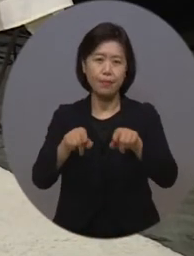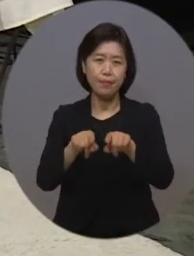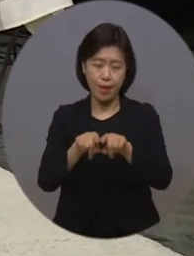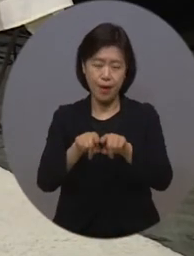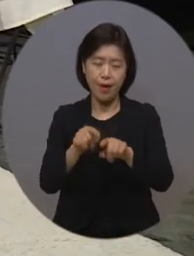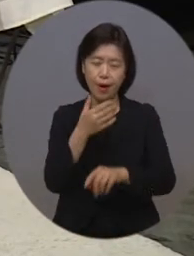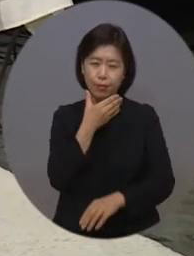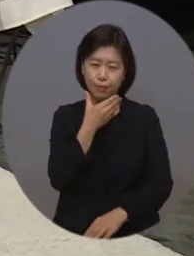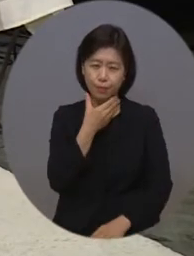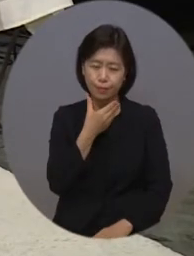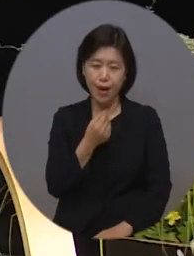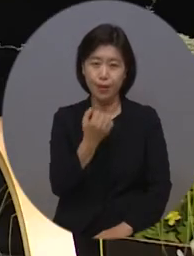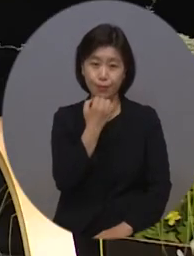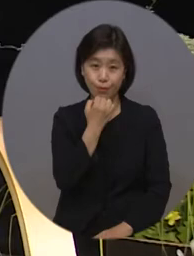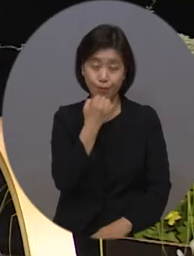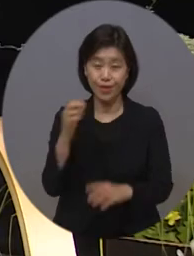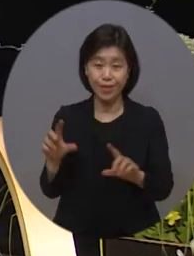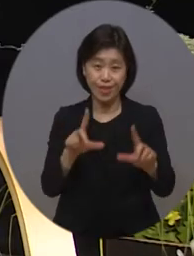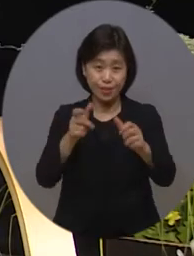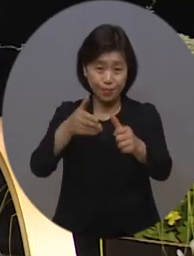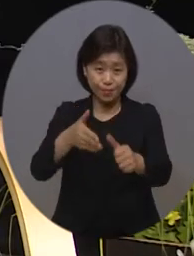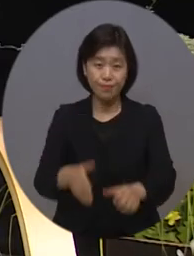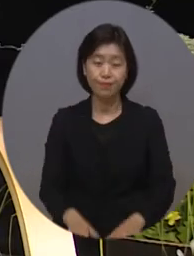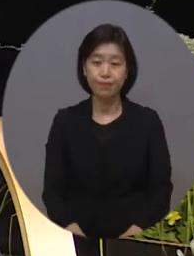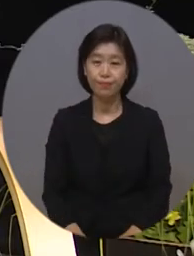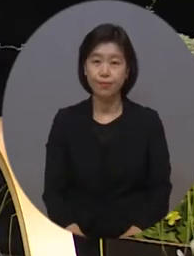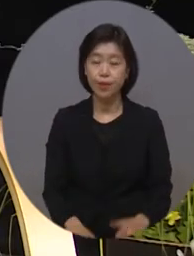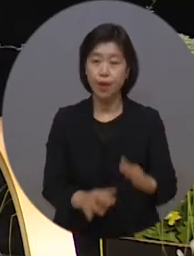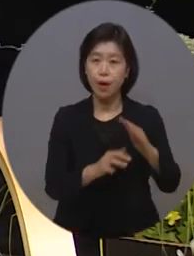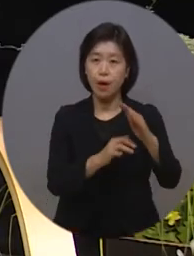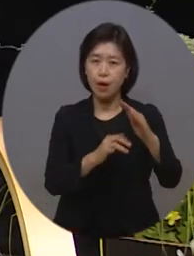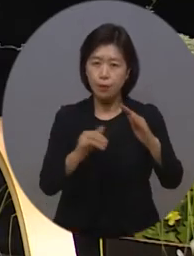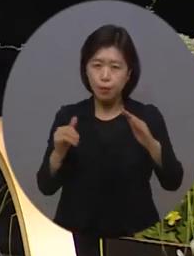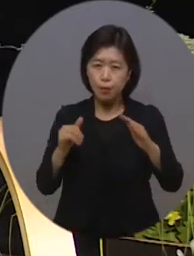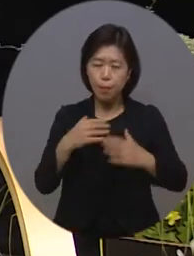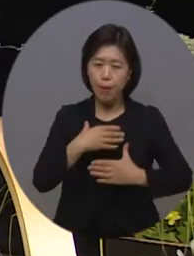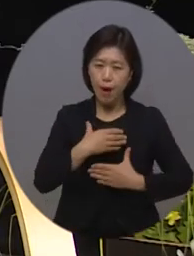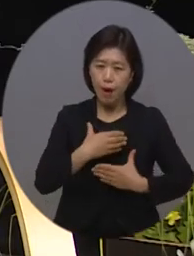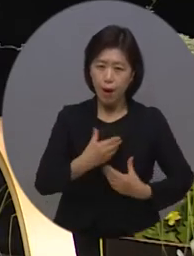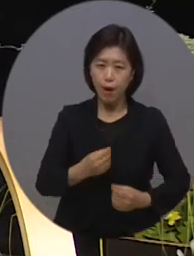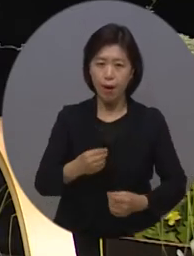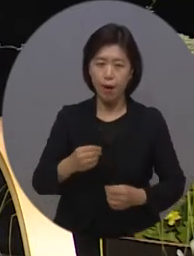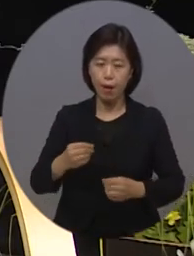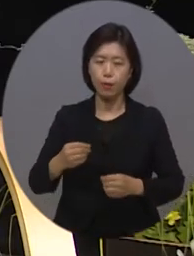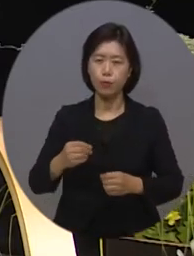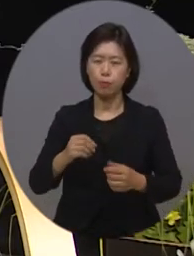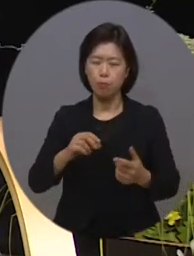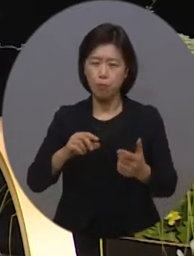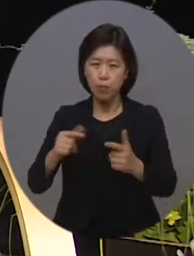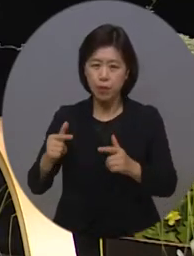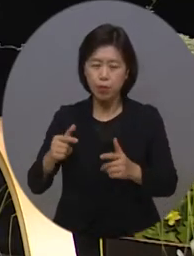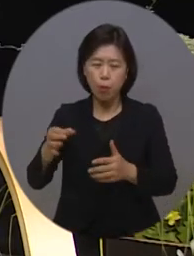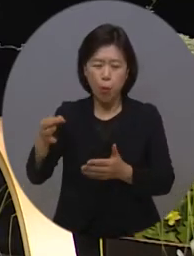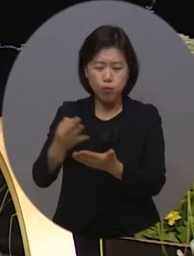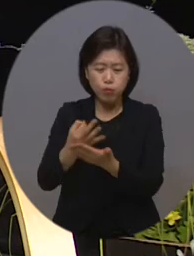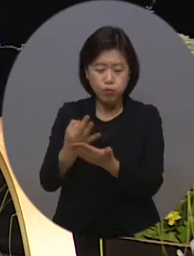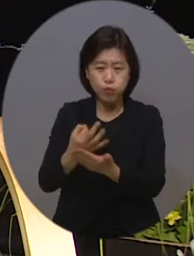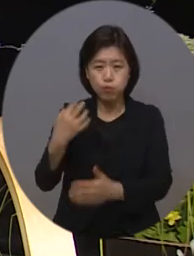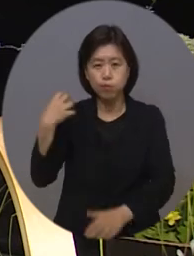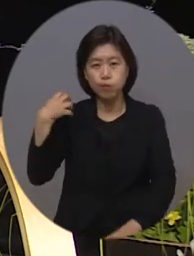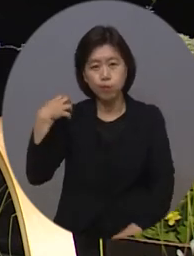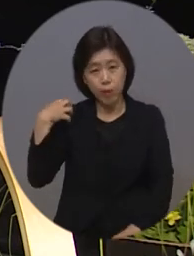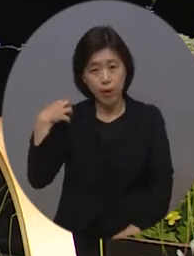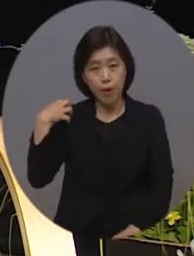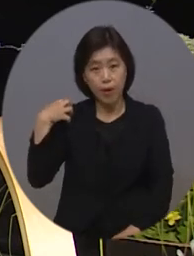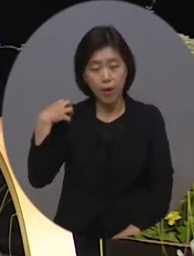보내시기 바랍니다. 가족의 안녕과 생계를 책임져야 하는 가장들이 힘겨운 시절입니다.